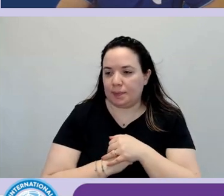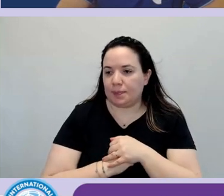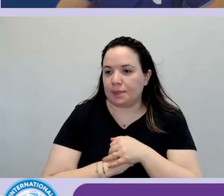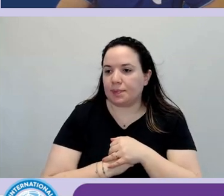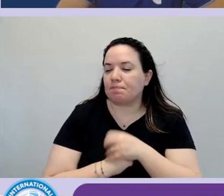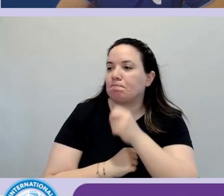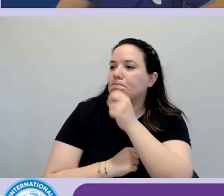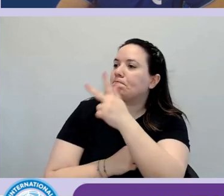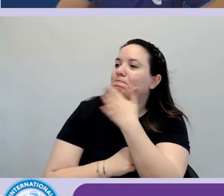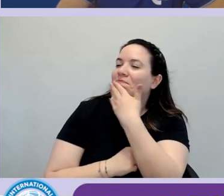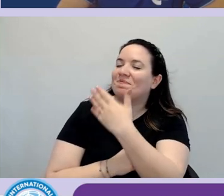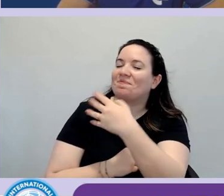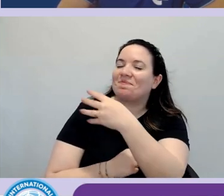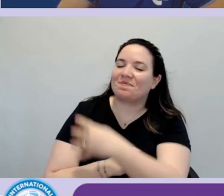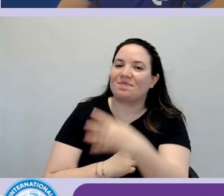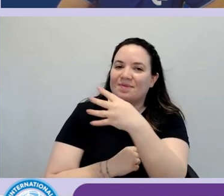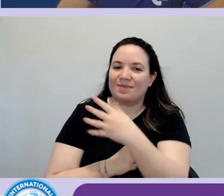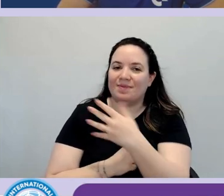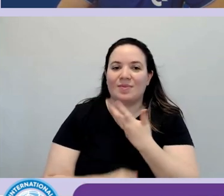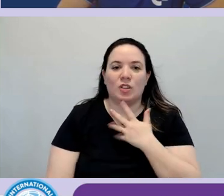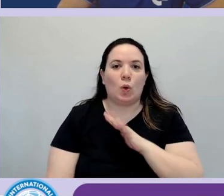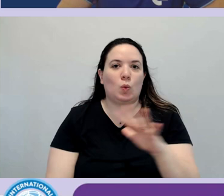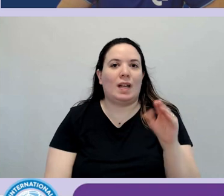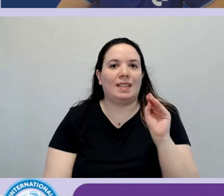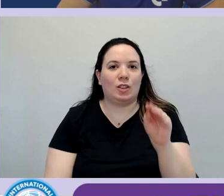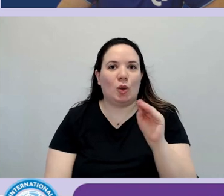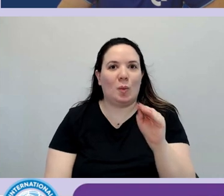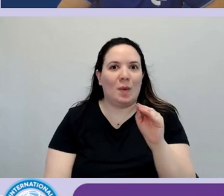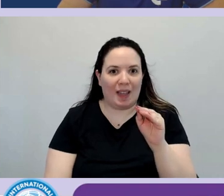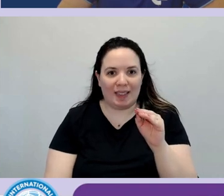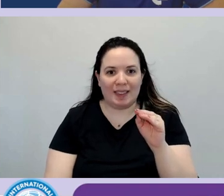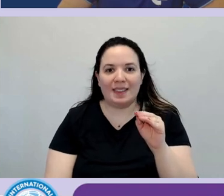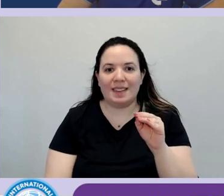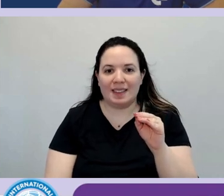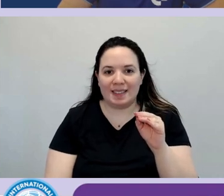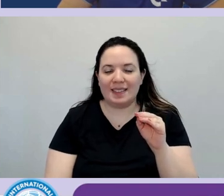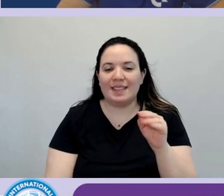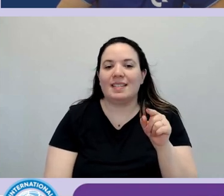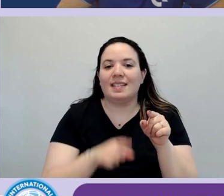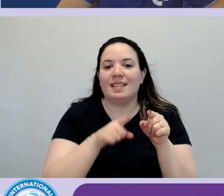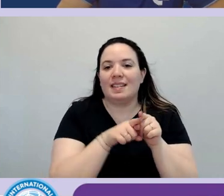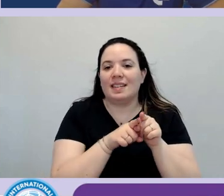Michela e poi c'è una domanda anche questa ricorrente sull'onere